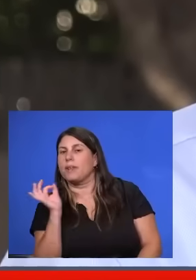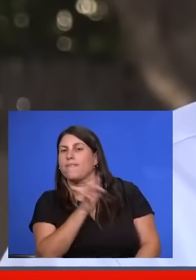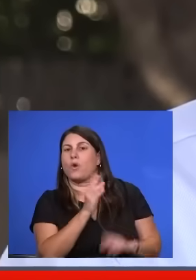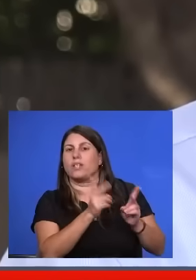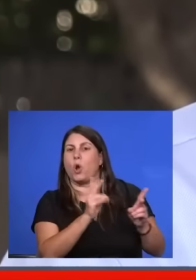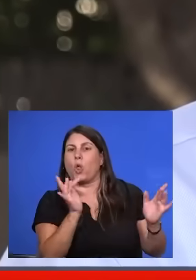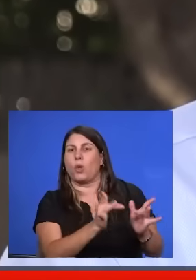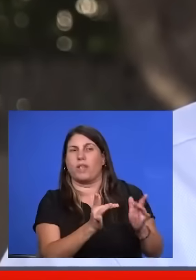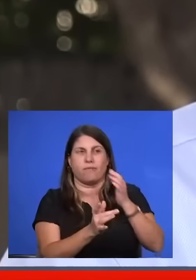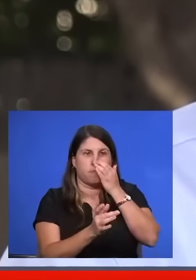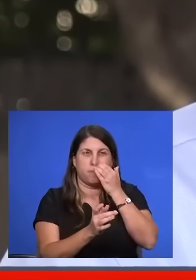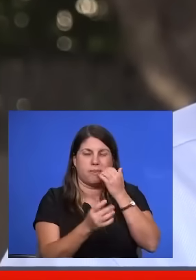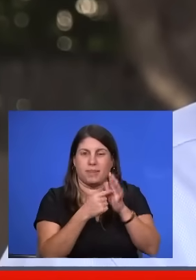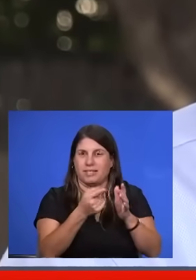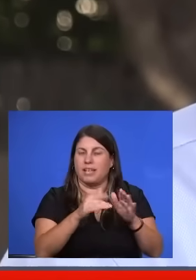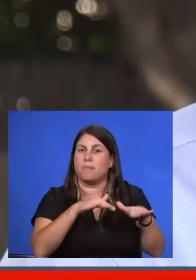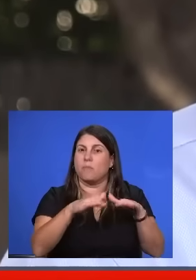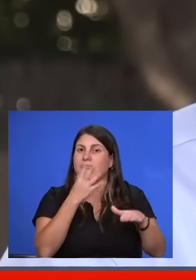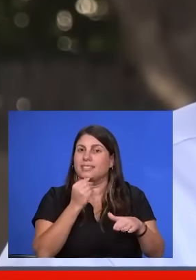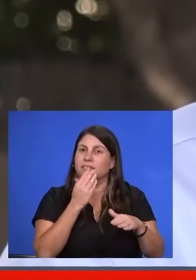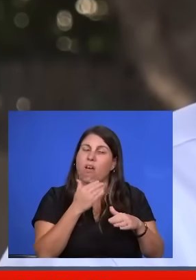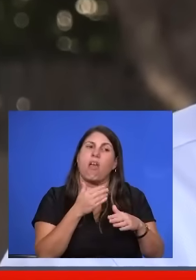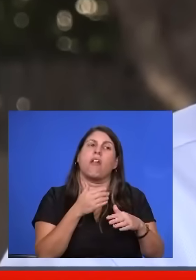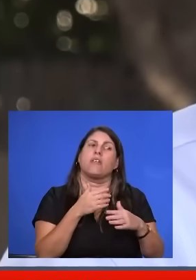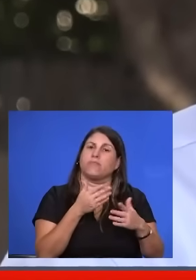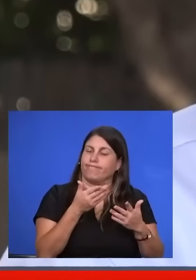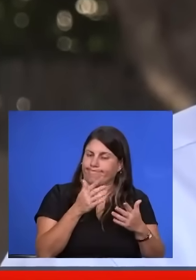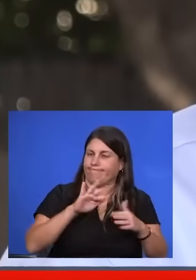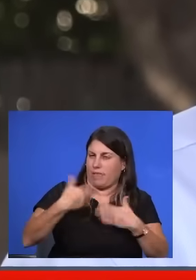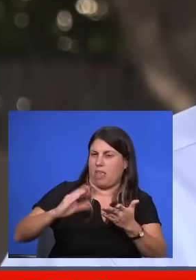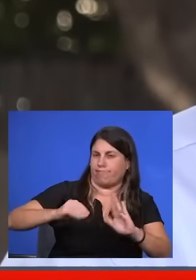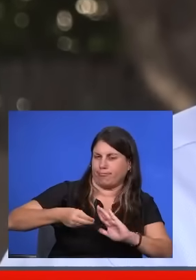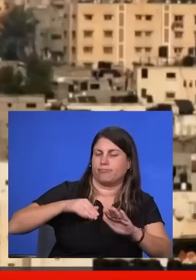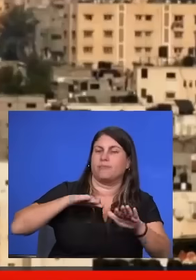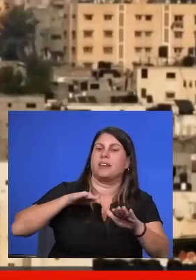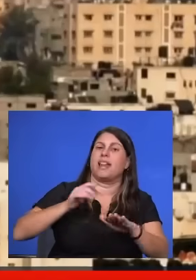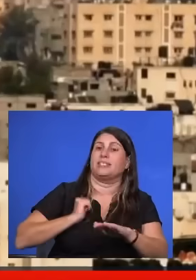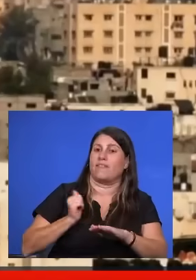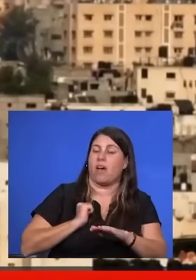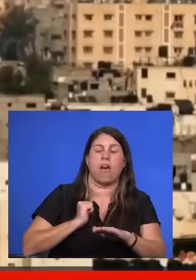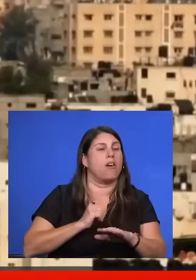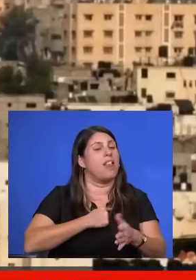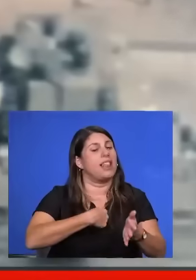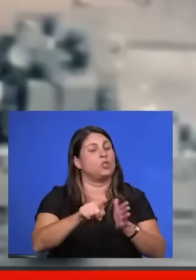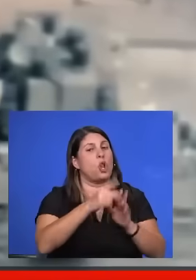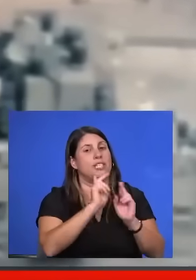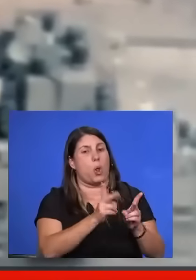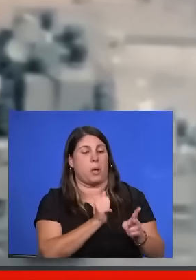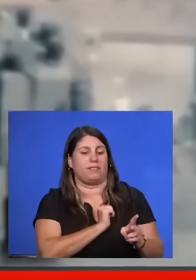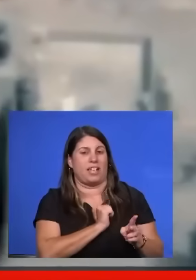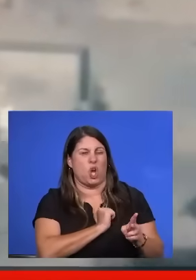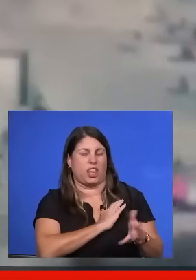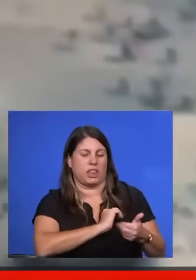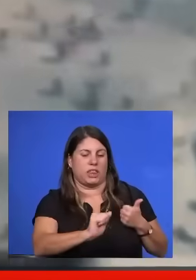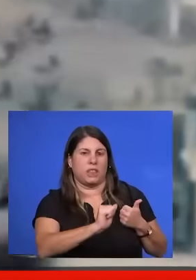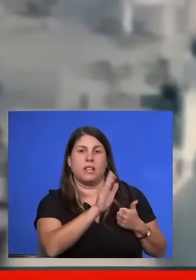ולכן ממשלת ישראל נתנה יד לצבא הגנה לישראל לשלול את היכולות הצבאיות והשלטוניות של החמאס.